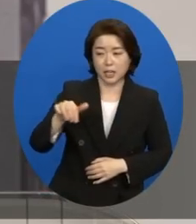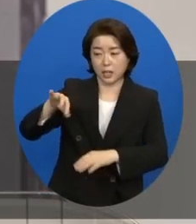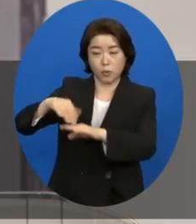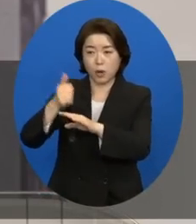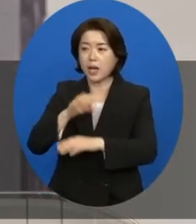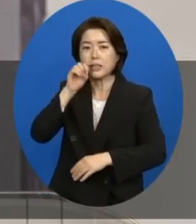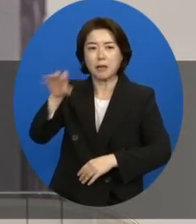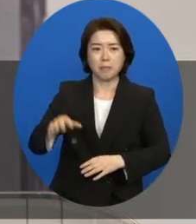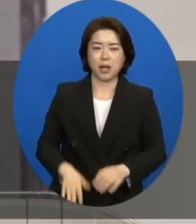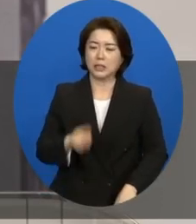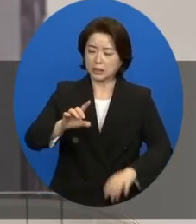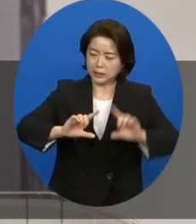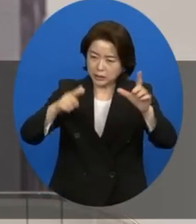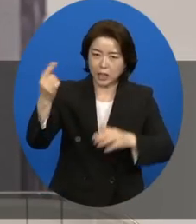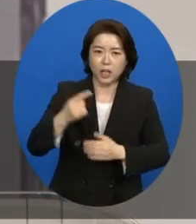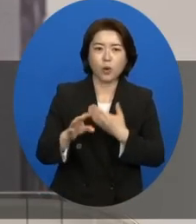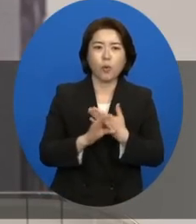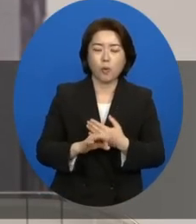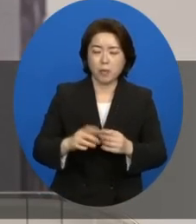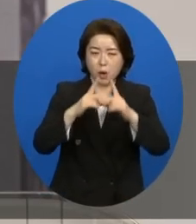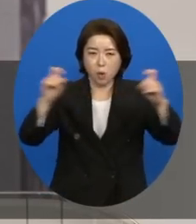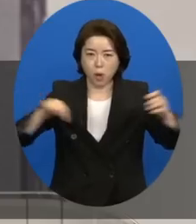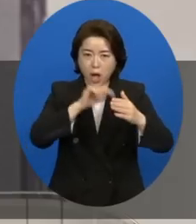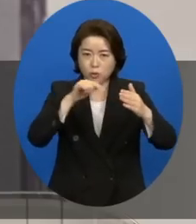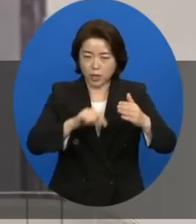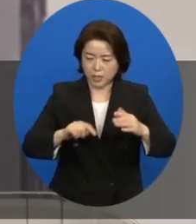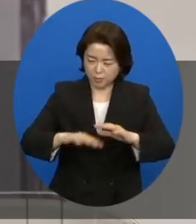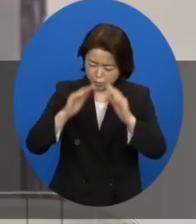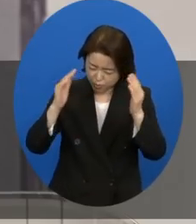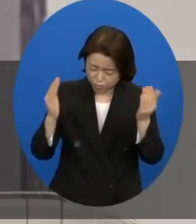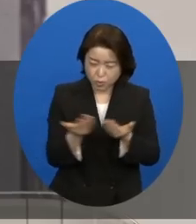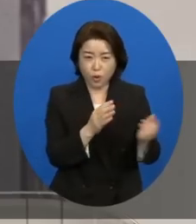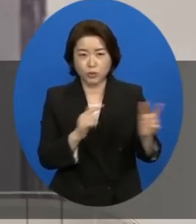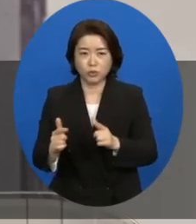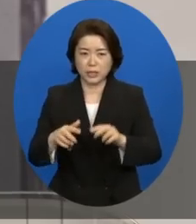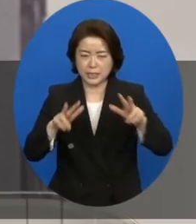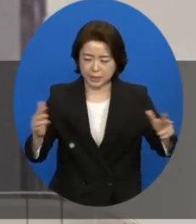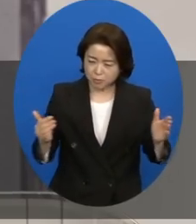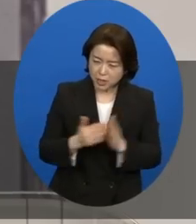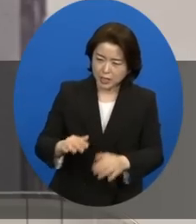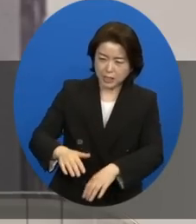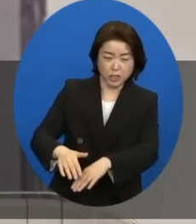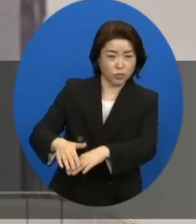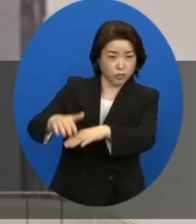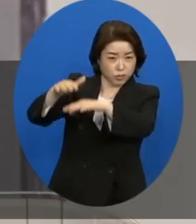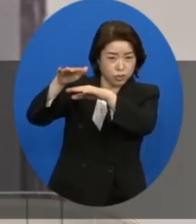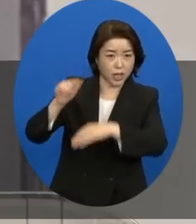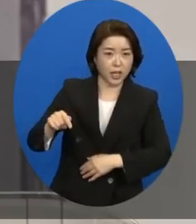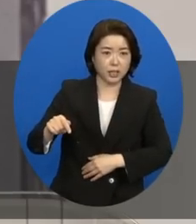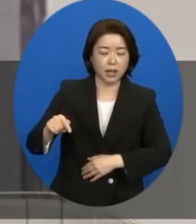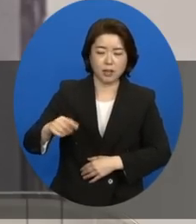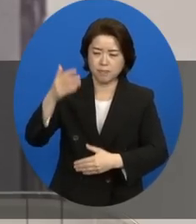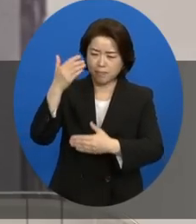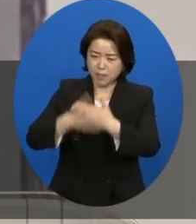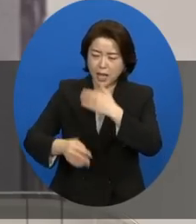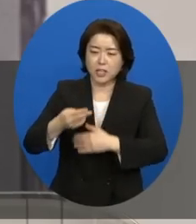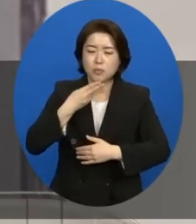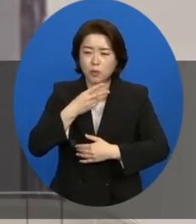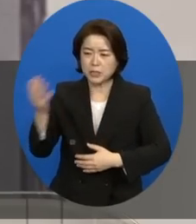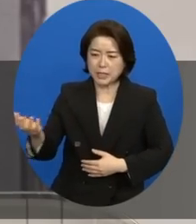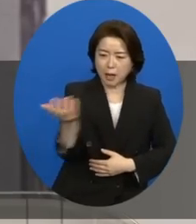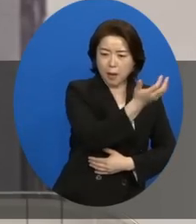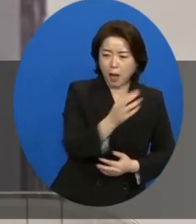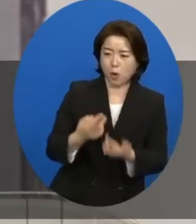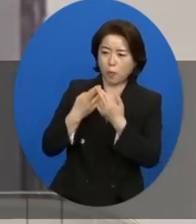오면 왕궁 안에 있는 모든 것과 오늘까지 성이 저장하여 모든 보물이 남김없이 바벨론으로 옮겨갈 것이다 그